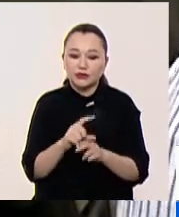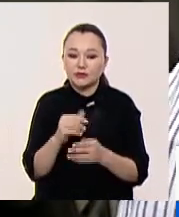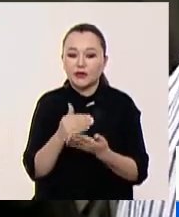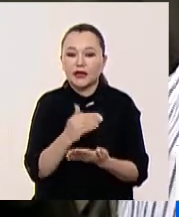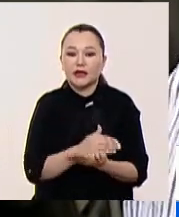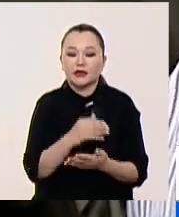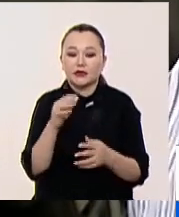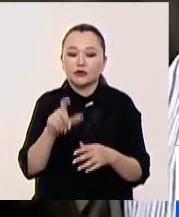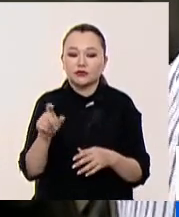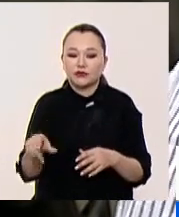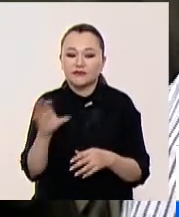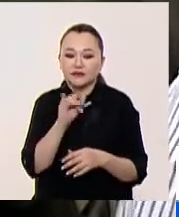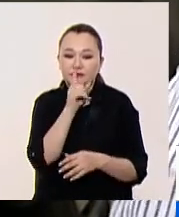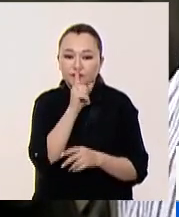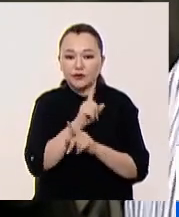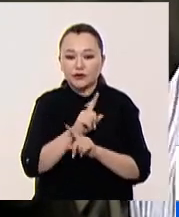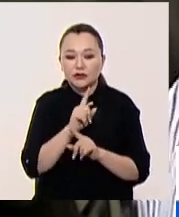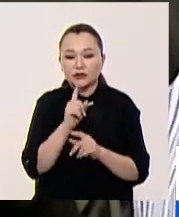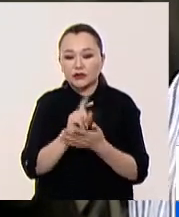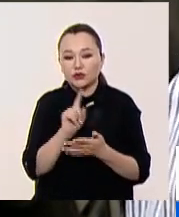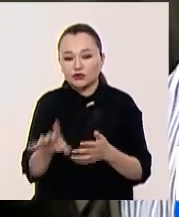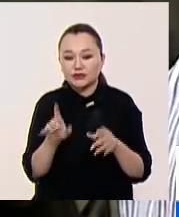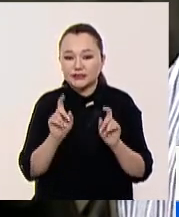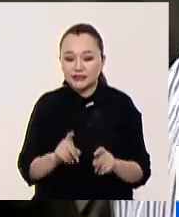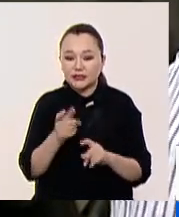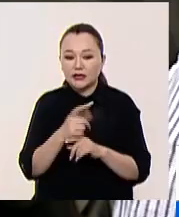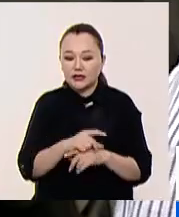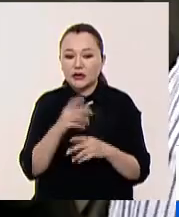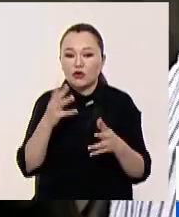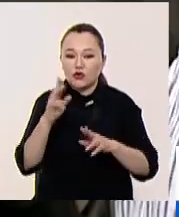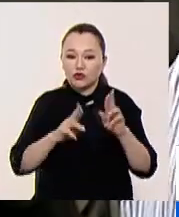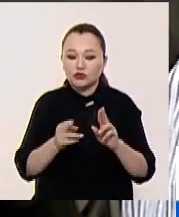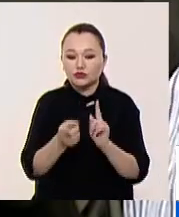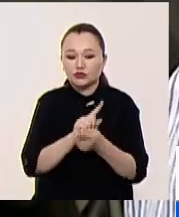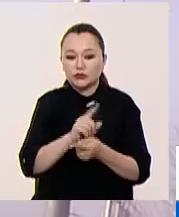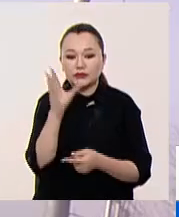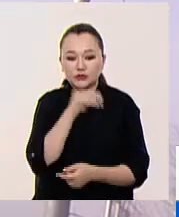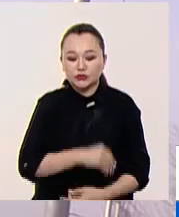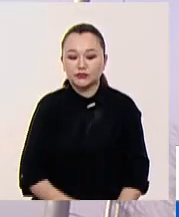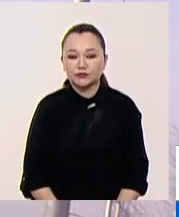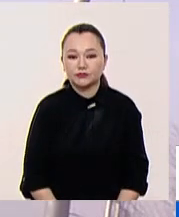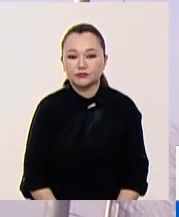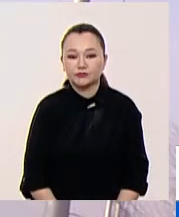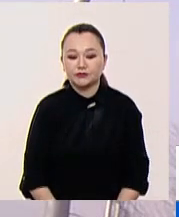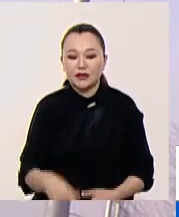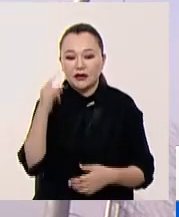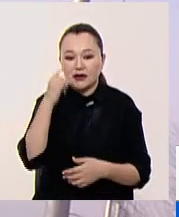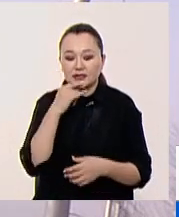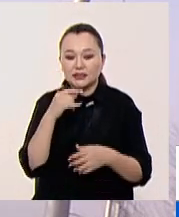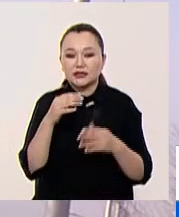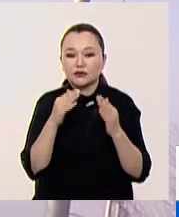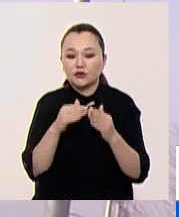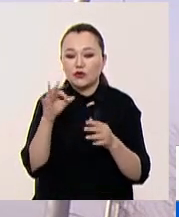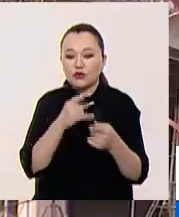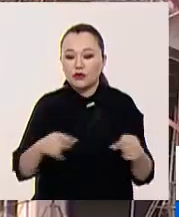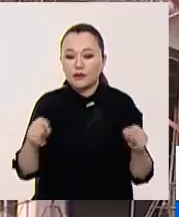ел азаматтарды үнсіз қалмауы керек деп ойлаймын. Сол кезде қандай да бір шарттары өзгеріп қалуы мүмкін. Қазақстан тұрғын үй